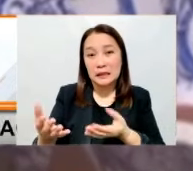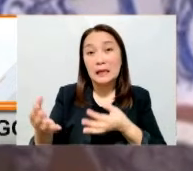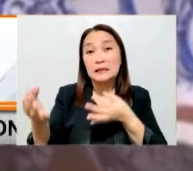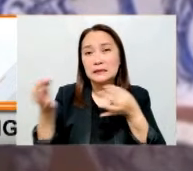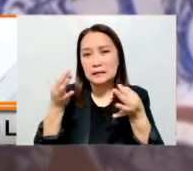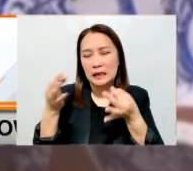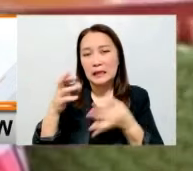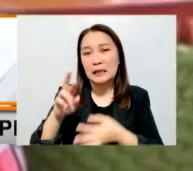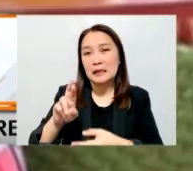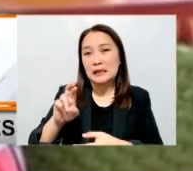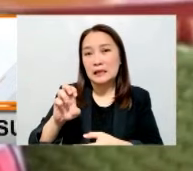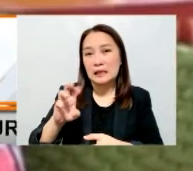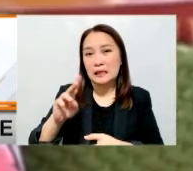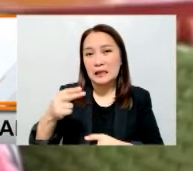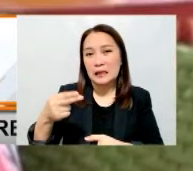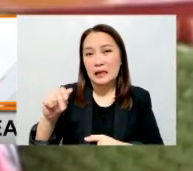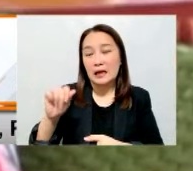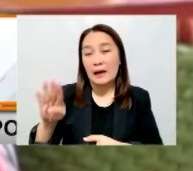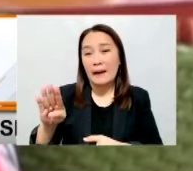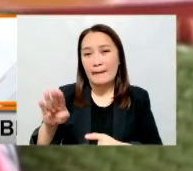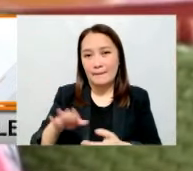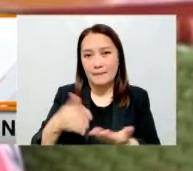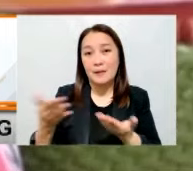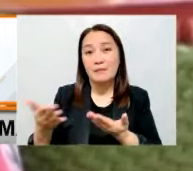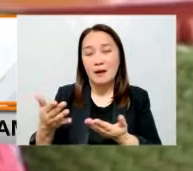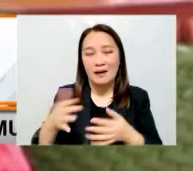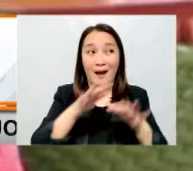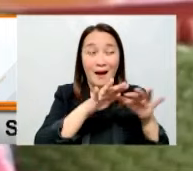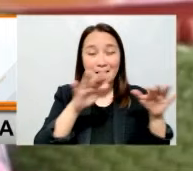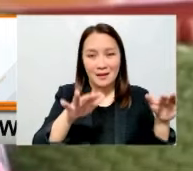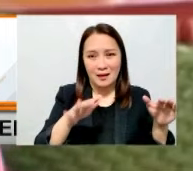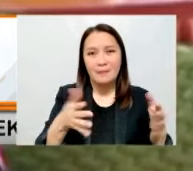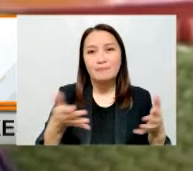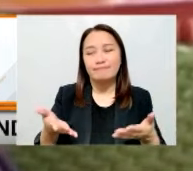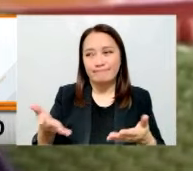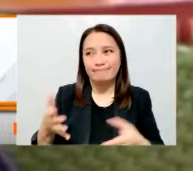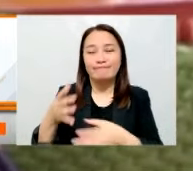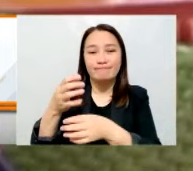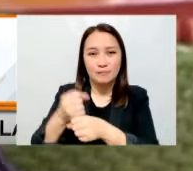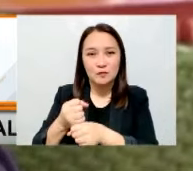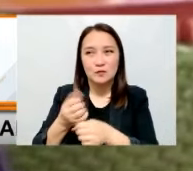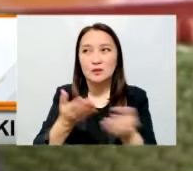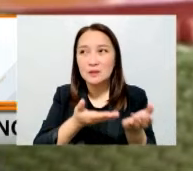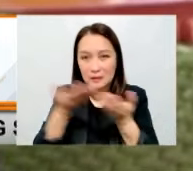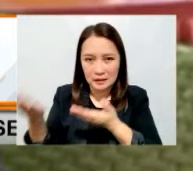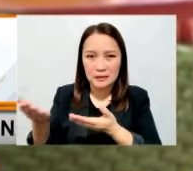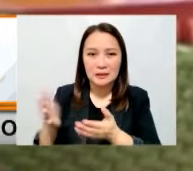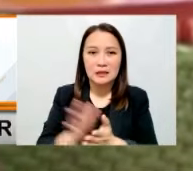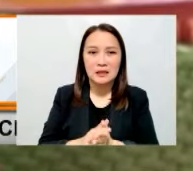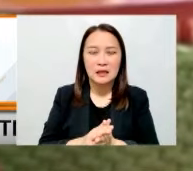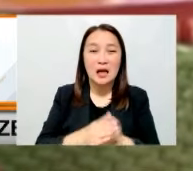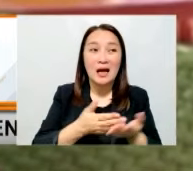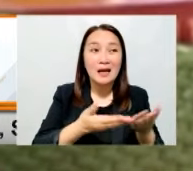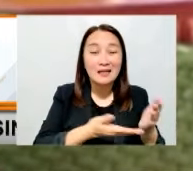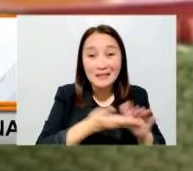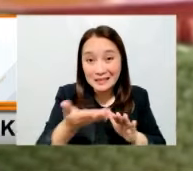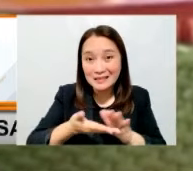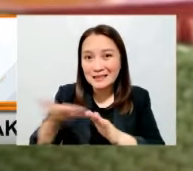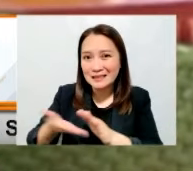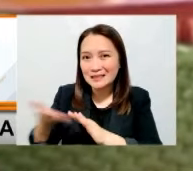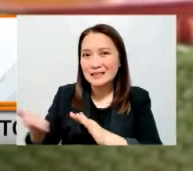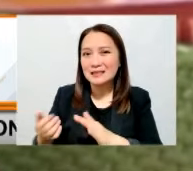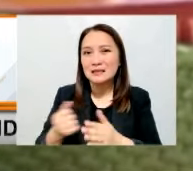adik na umano siya sa kasino. Bagamat itinanggi ni Azenith ang pagkalulong niya sa sugal, inamin naman niyang nakatulong sa kanya